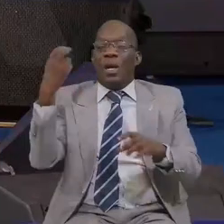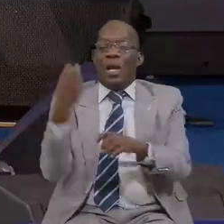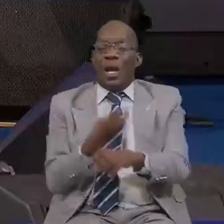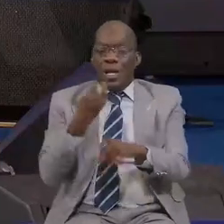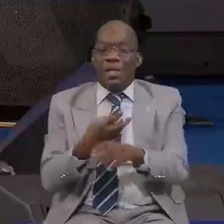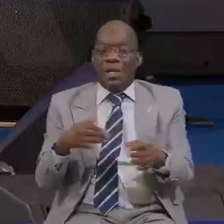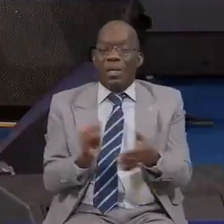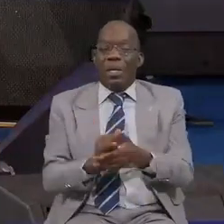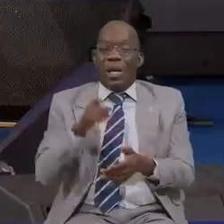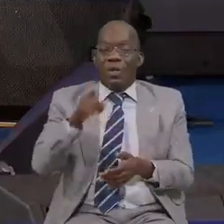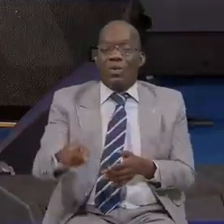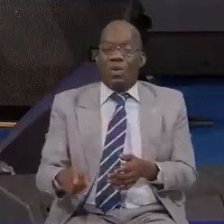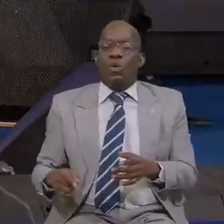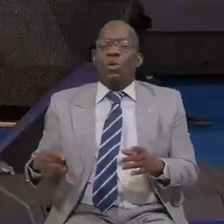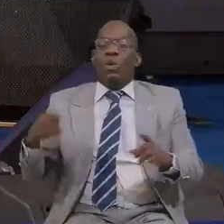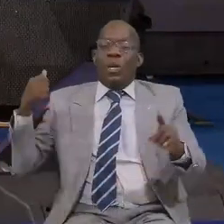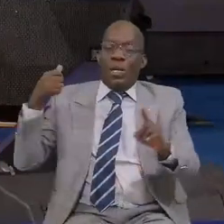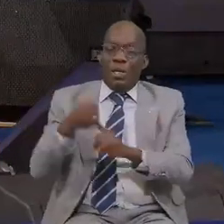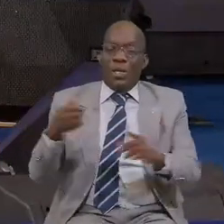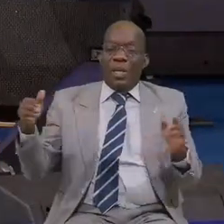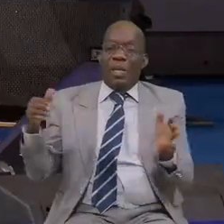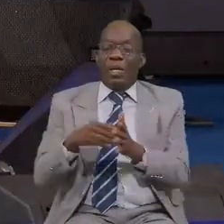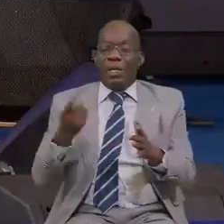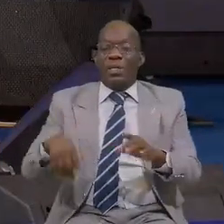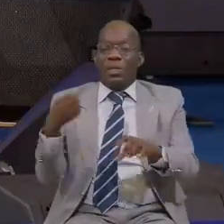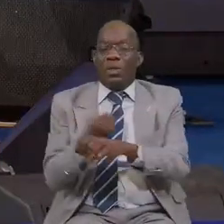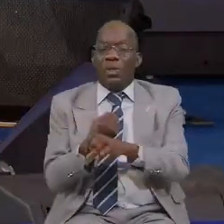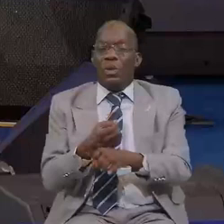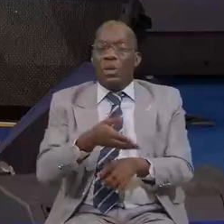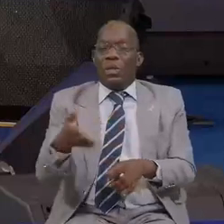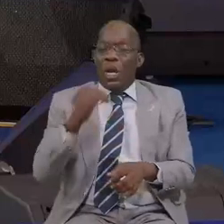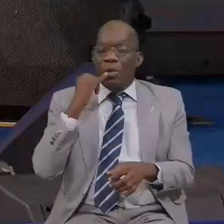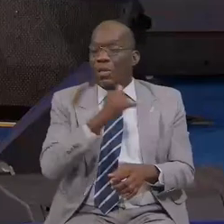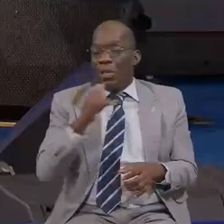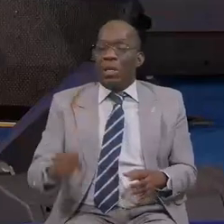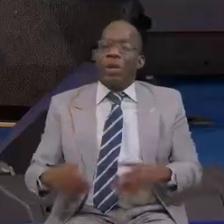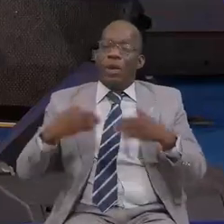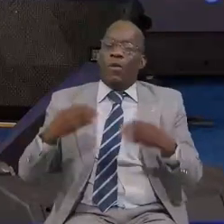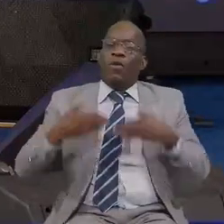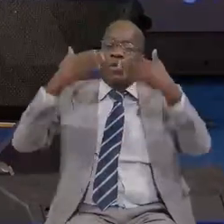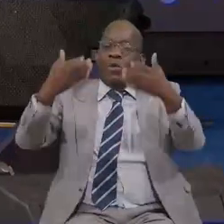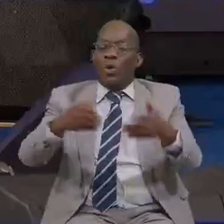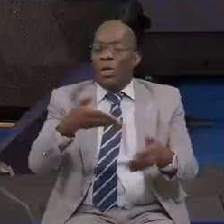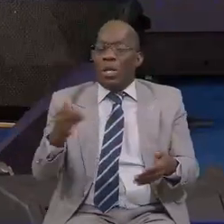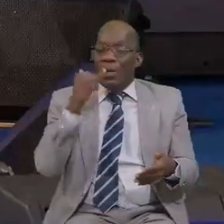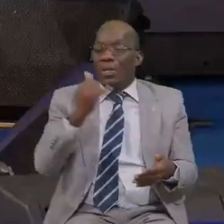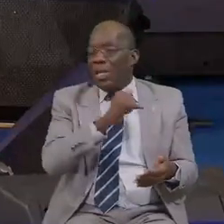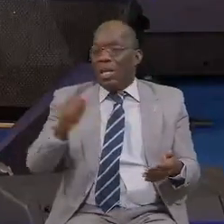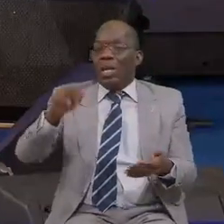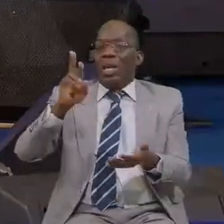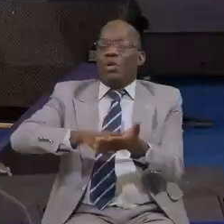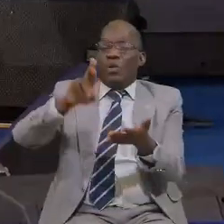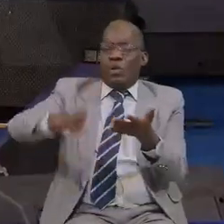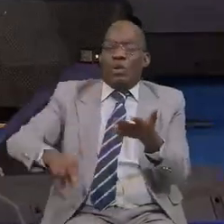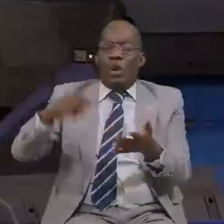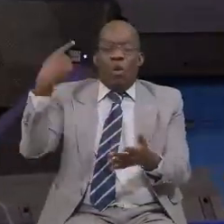que tu te rebelles. Il y a un avenir, il y a la conséquence de tout ce que tu